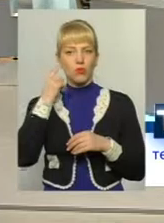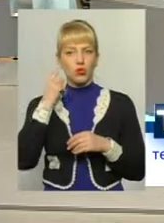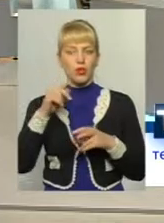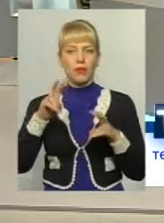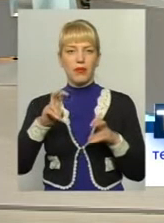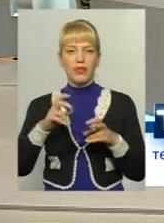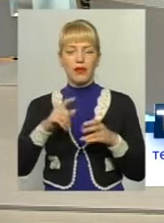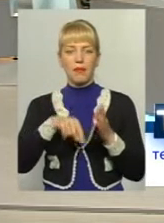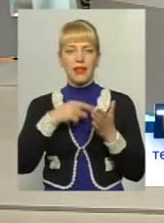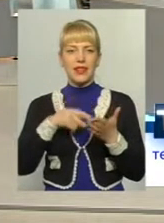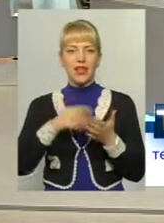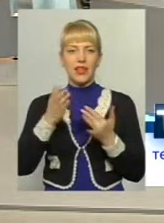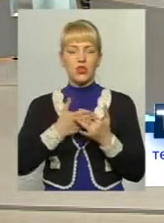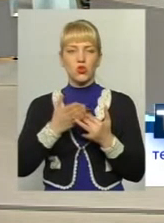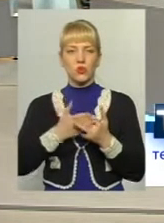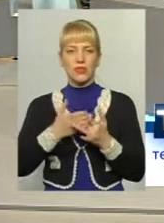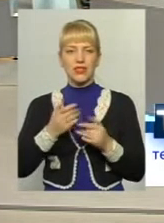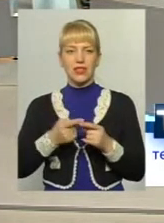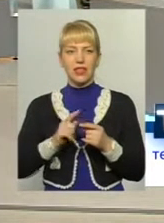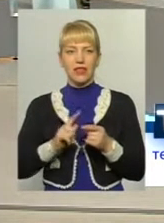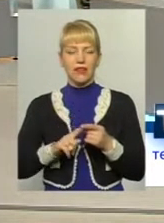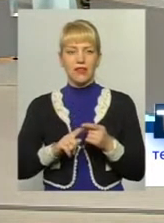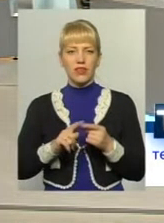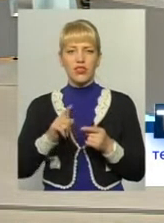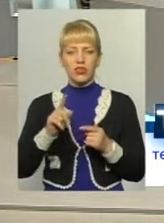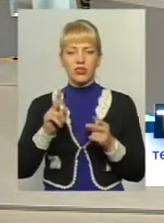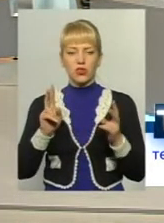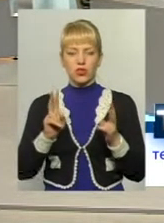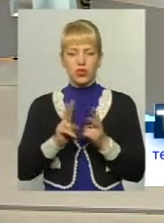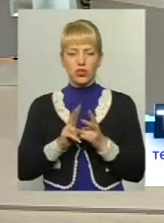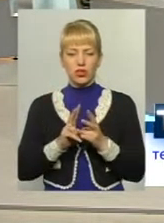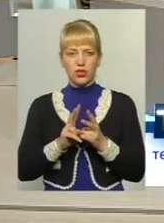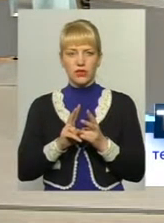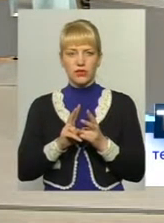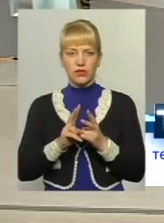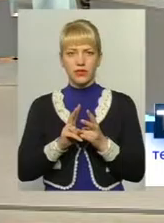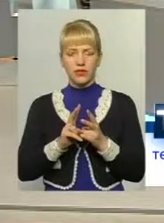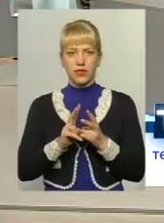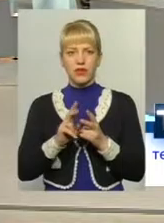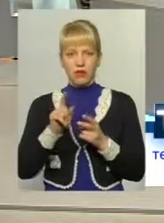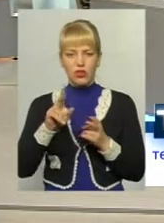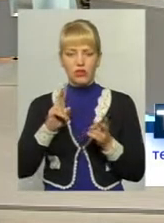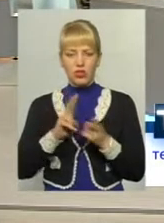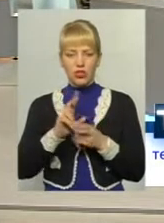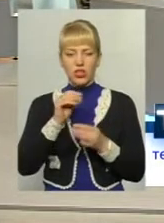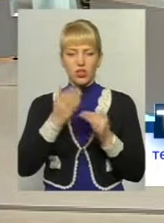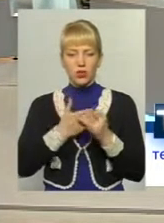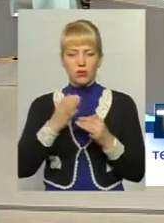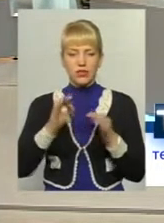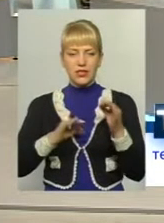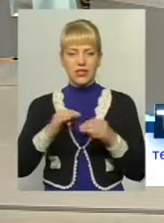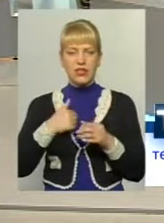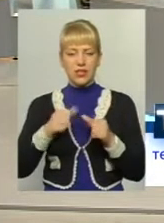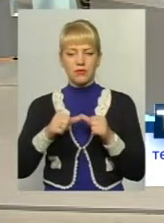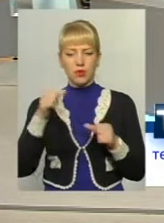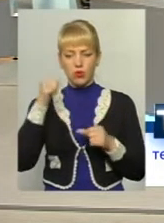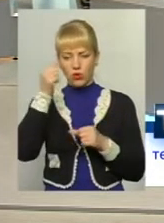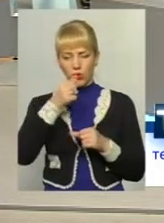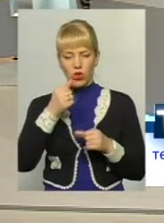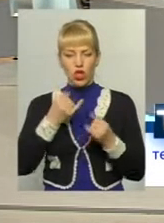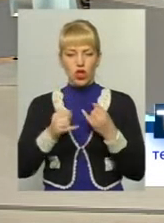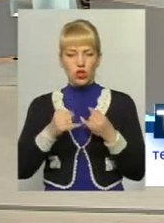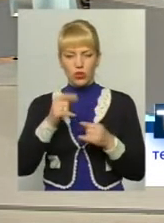продовжимо. Давайте послухаємо нашого дозвонювача. Доброго дня. Доброго дня вам. Я, звичайно, вибачаюся, бо я спочатку передачі